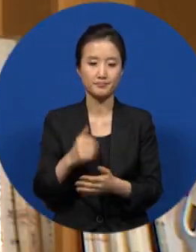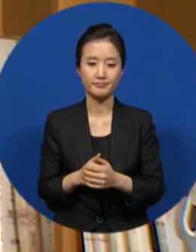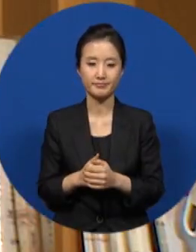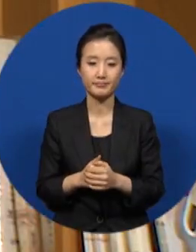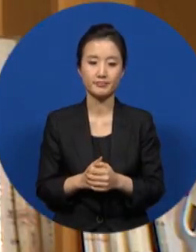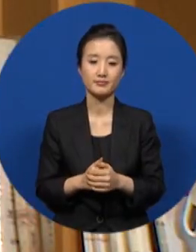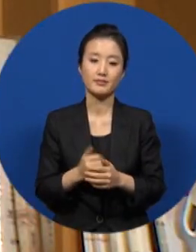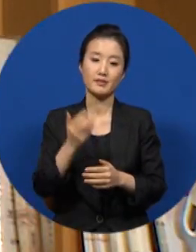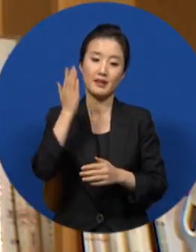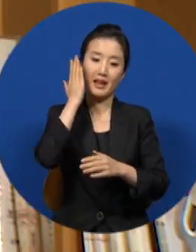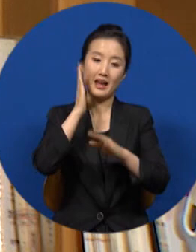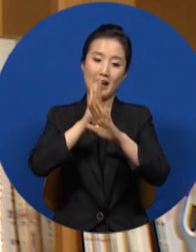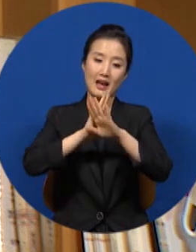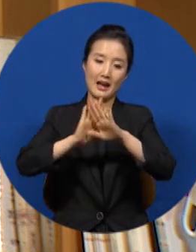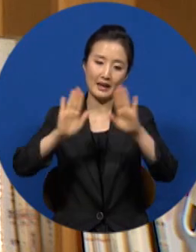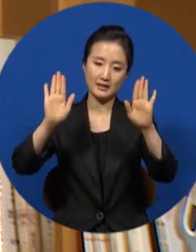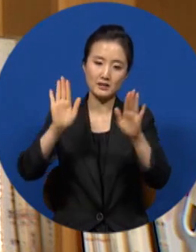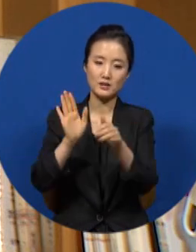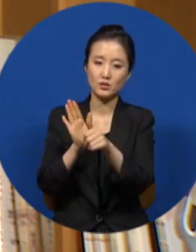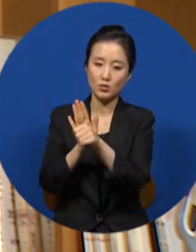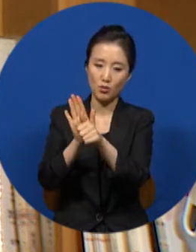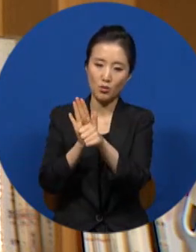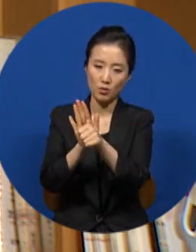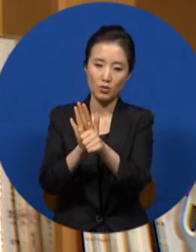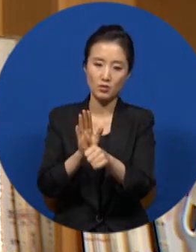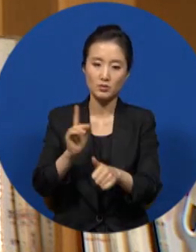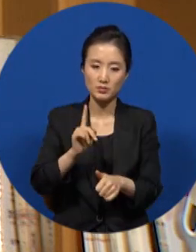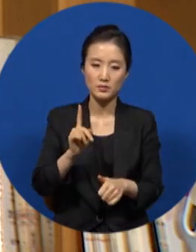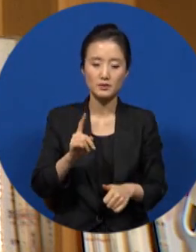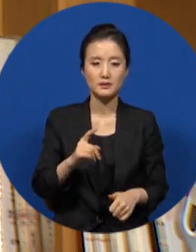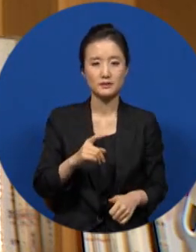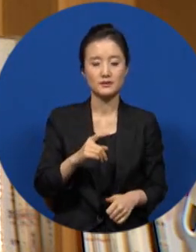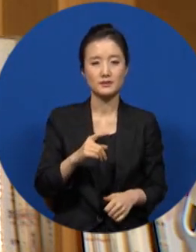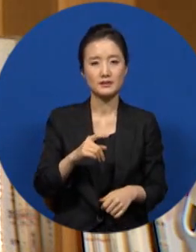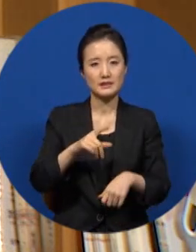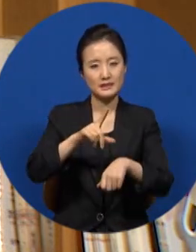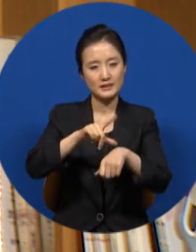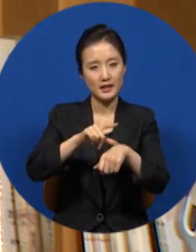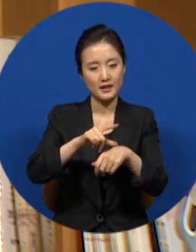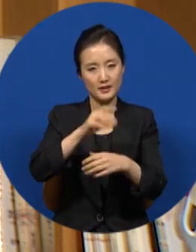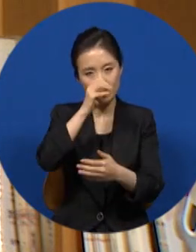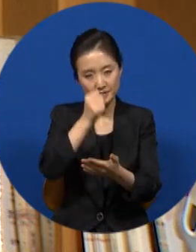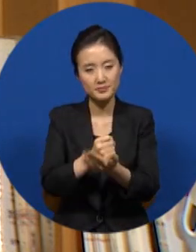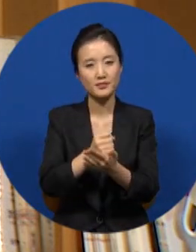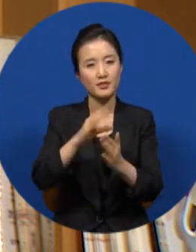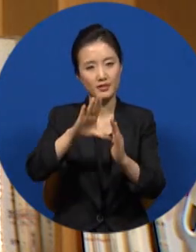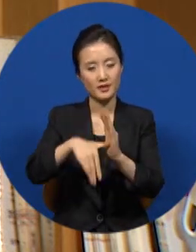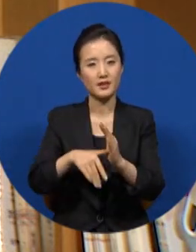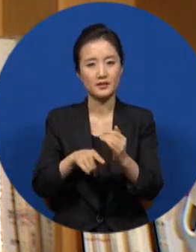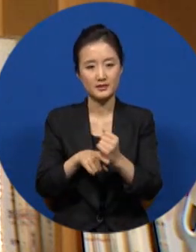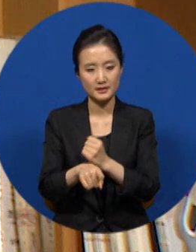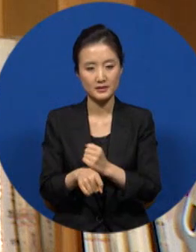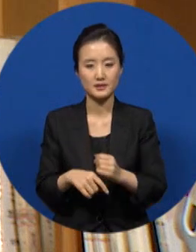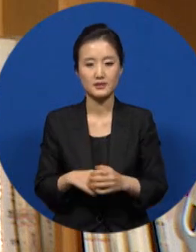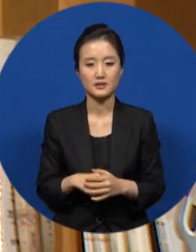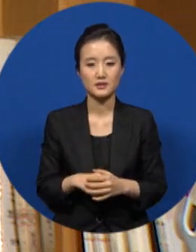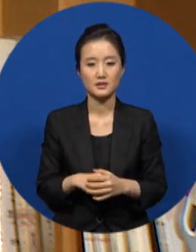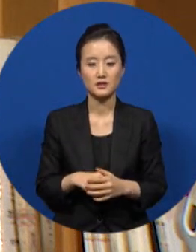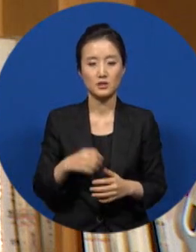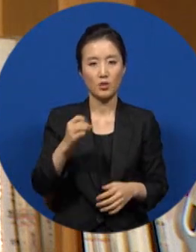주는 건데 이거는 이제 타이밍과 같은 거예요. 하늘이 적정한 기회를 준다. 그리고 공간적인 측면, 이게 이제 풍수 같은